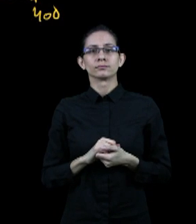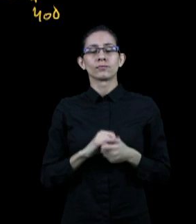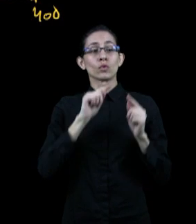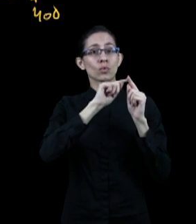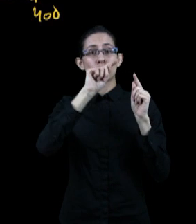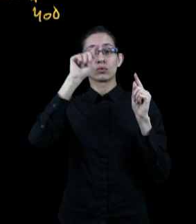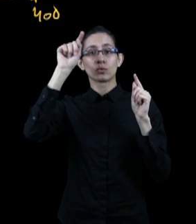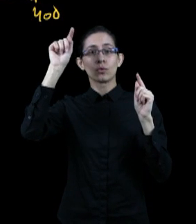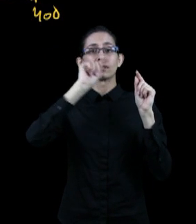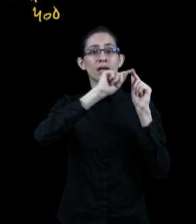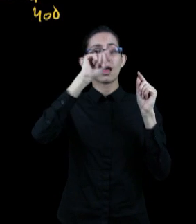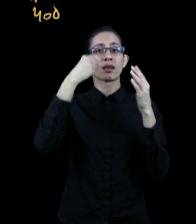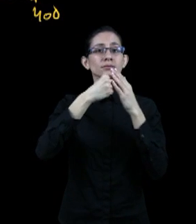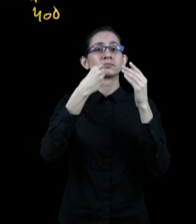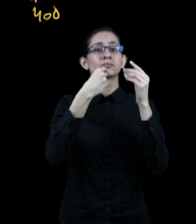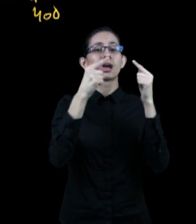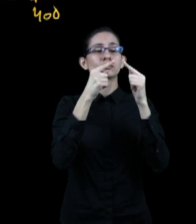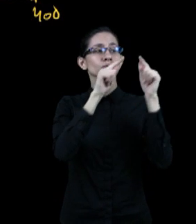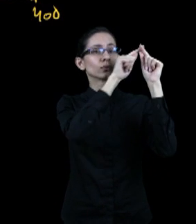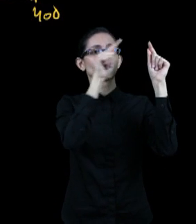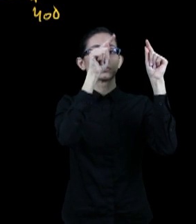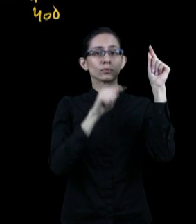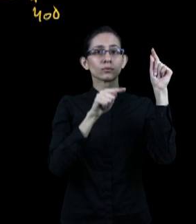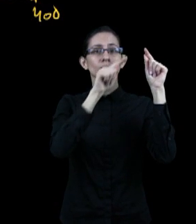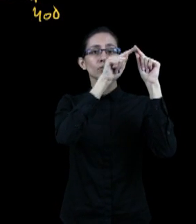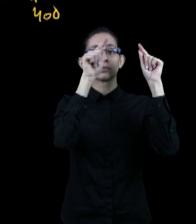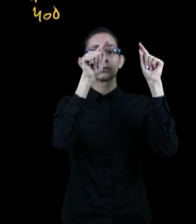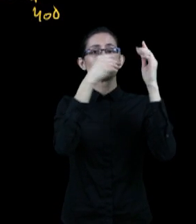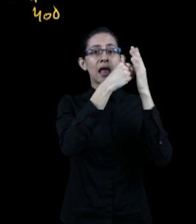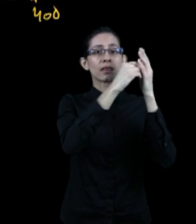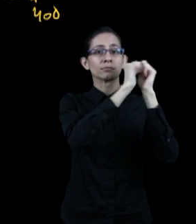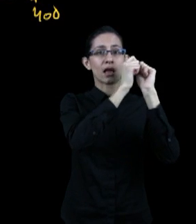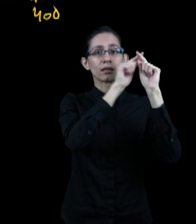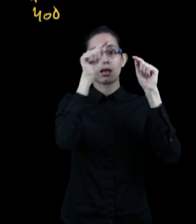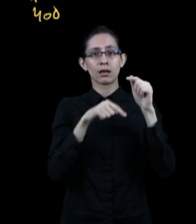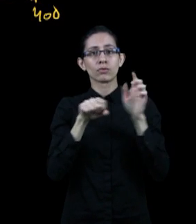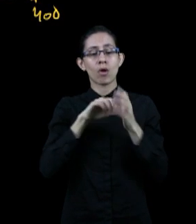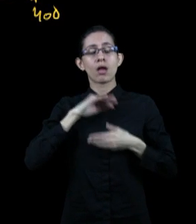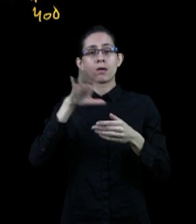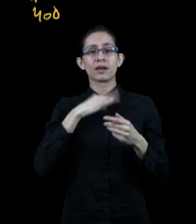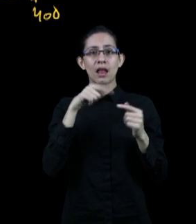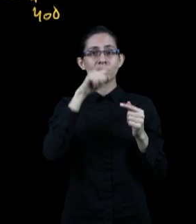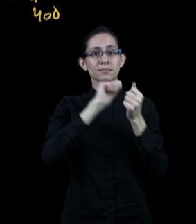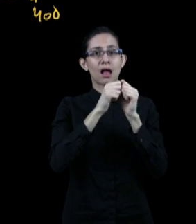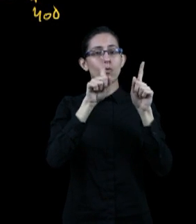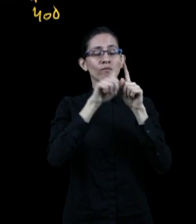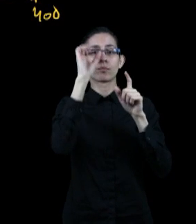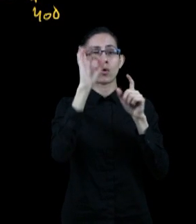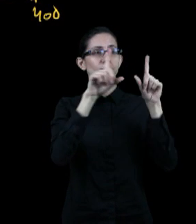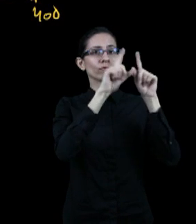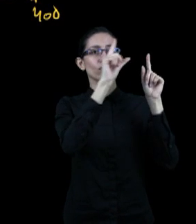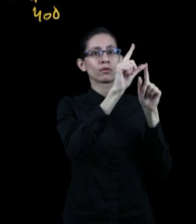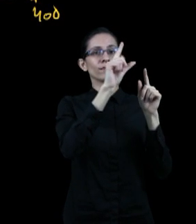Z tego względu w każdym punkcie te zmienne są proporcjonalne. Dana zmiana ceny i odpowiadająca jej zmiana wielkości są